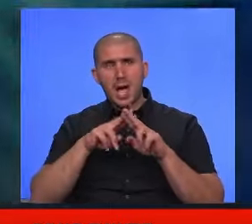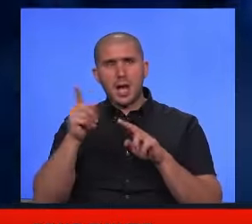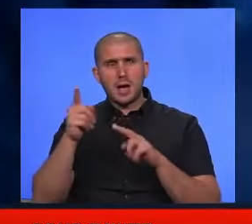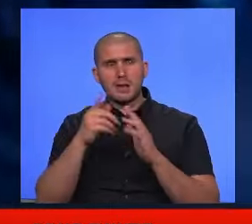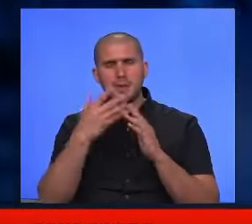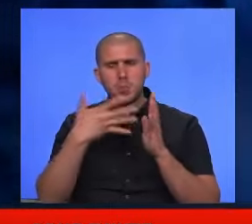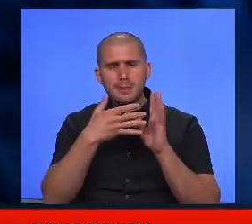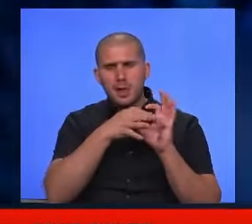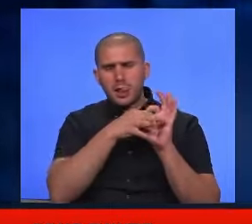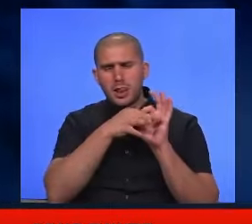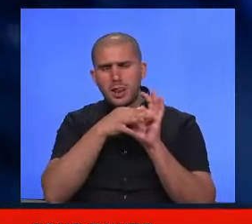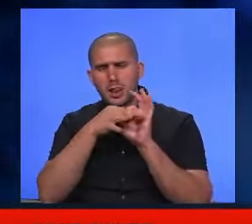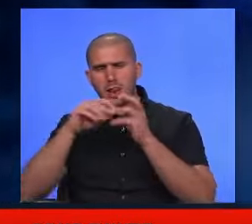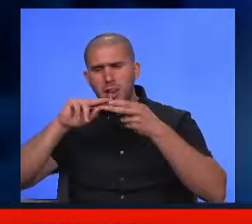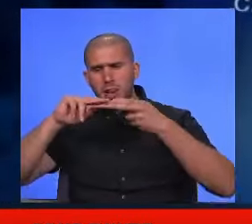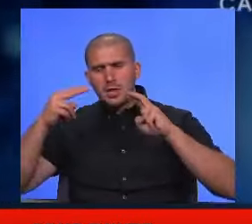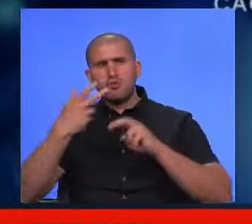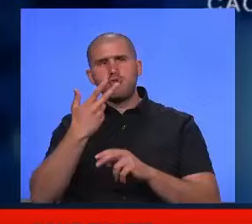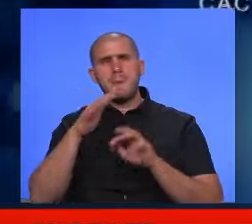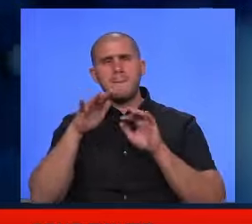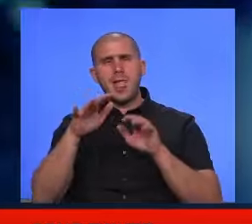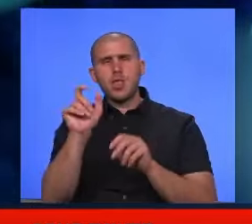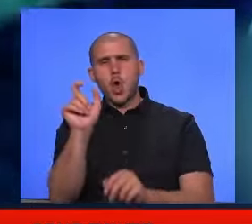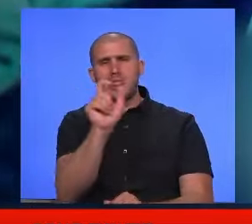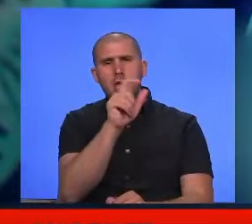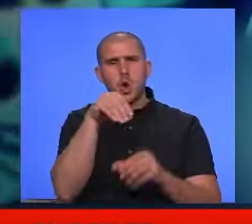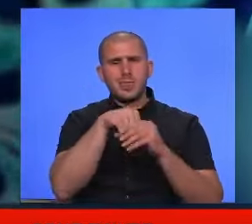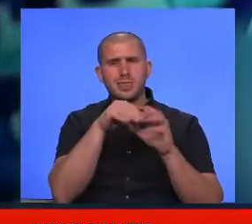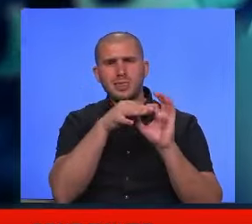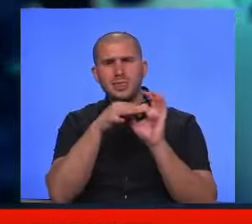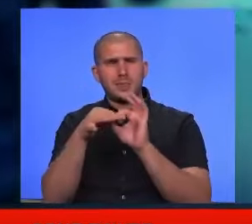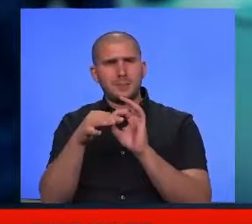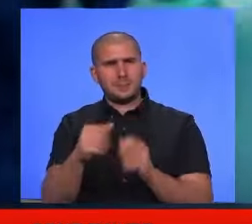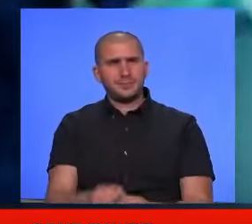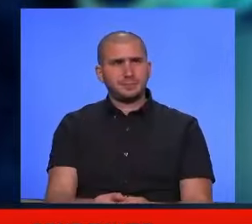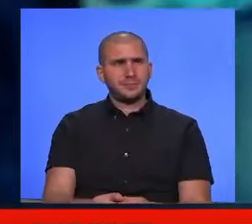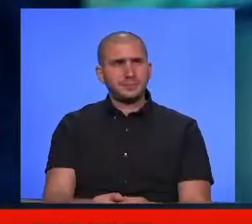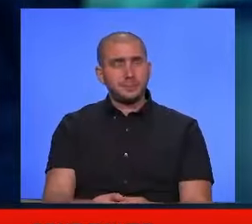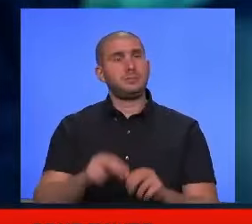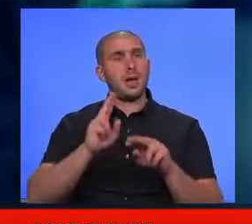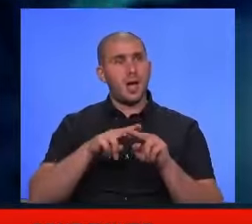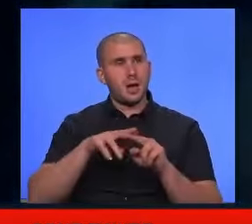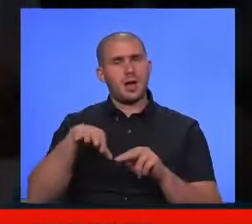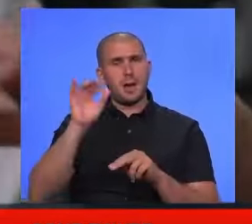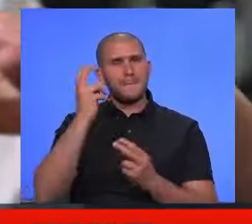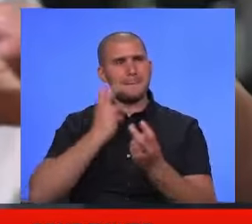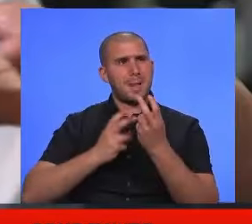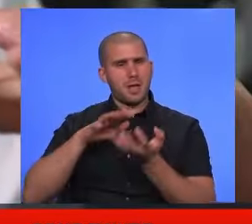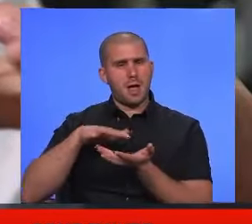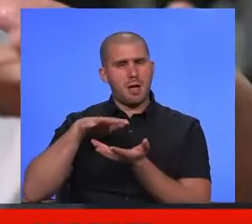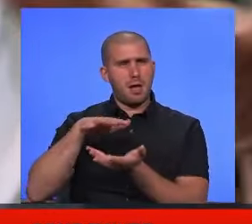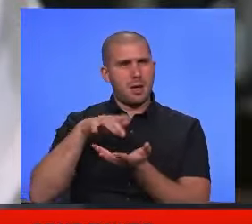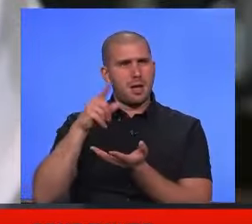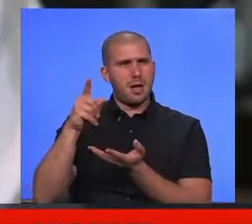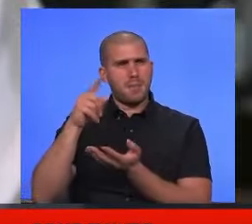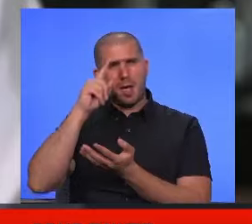את כל הרצף של 3 מיליארד האותיות שמרכיבות את הגנום שלנו. ואז אנחנו לוקחים את המידע שקיבלנו